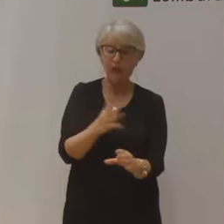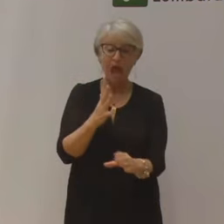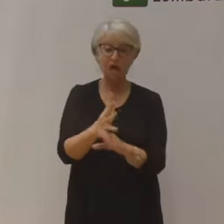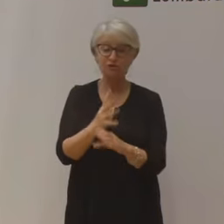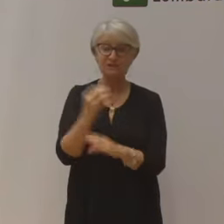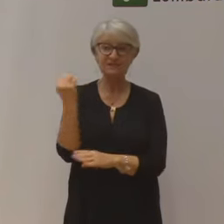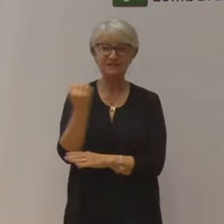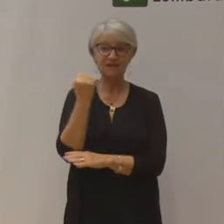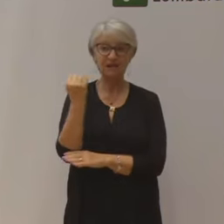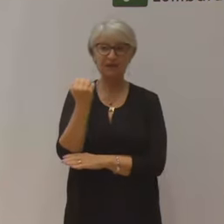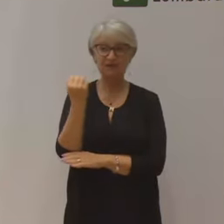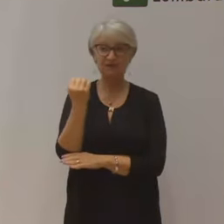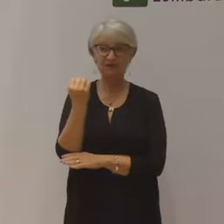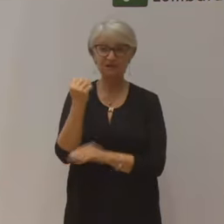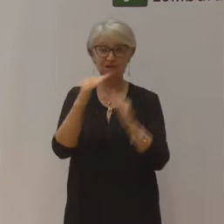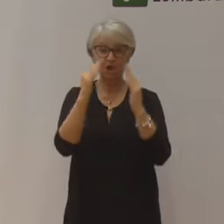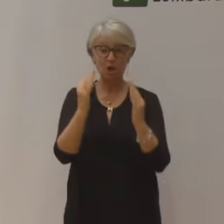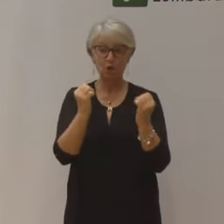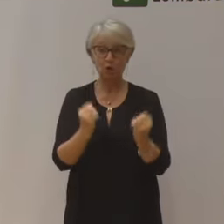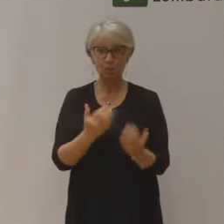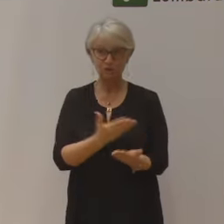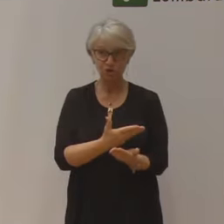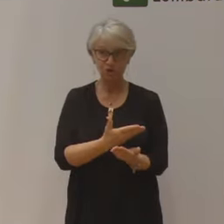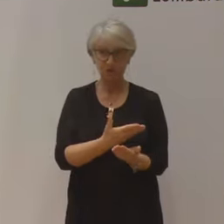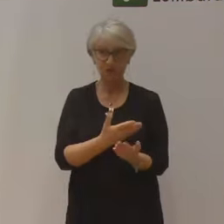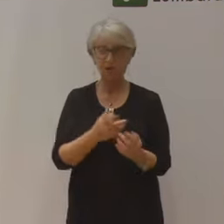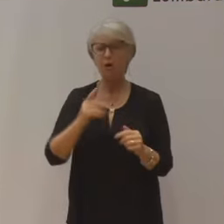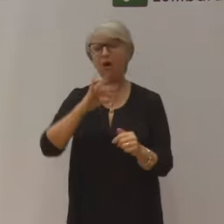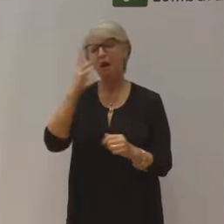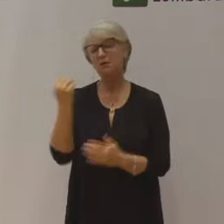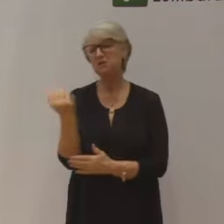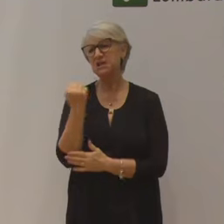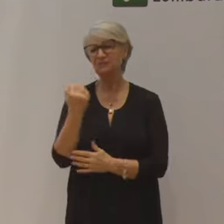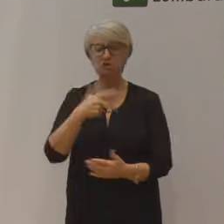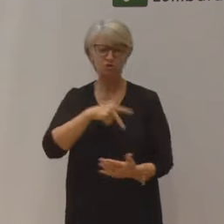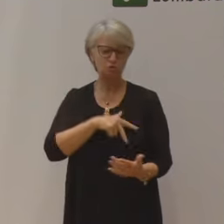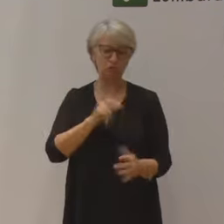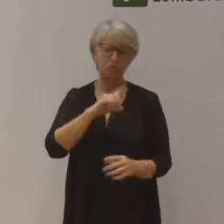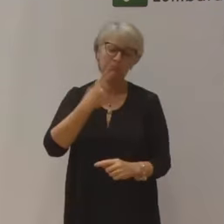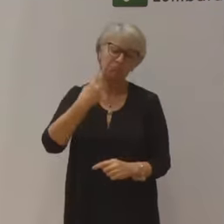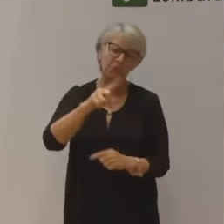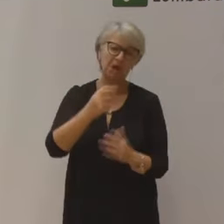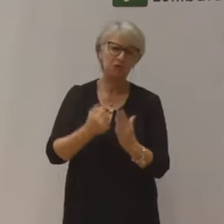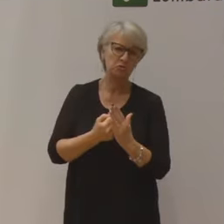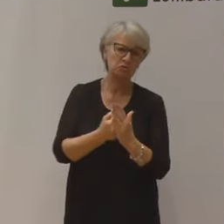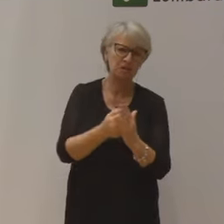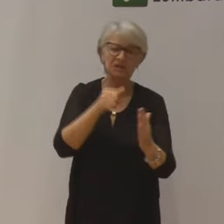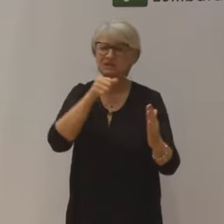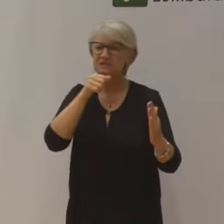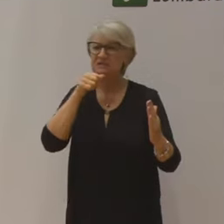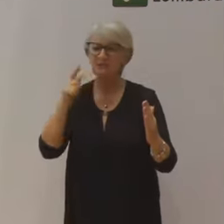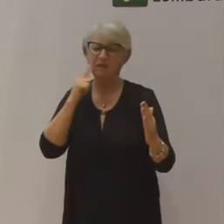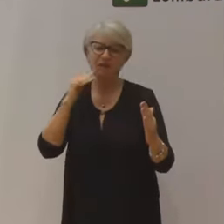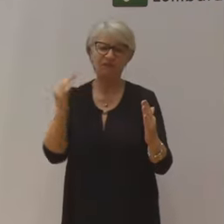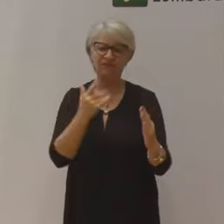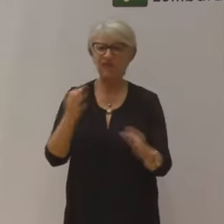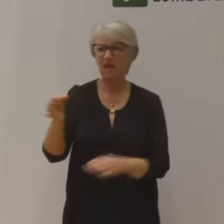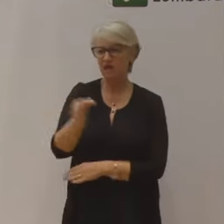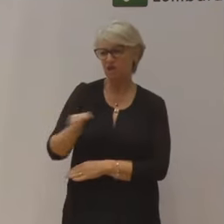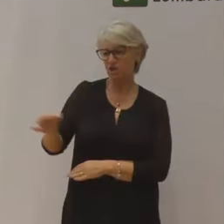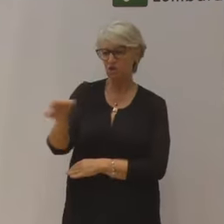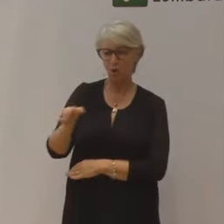ai servizi a domicilio, residenziali e altri servizi sociali di sostegno necessari ad evitare l'isolamento